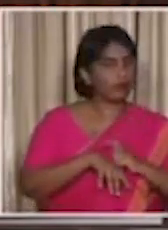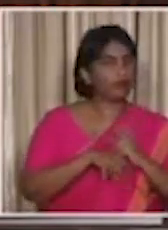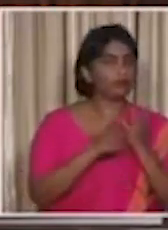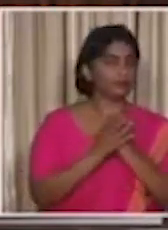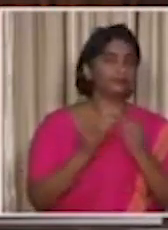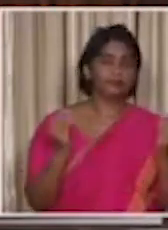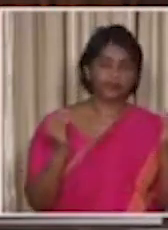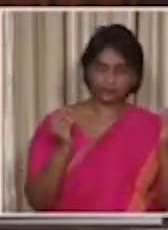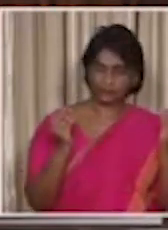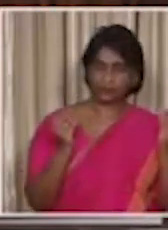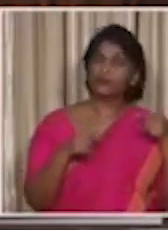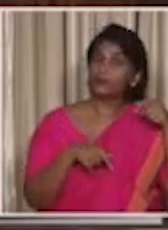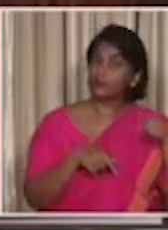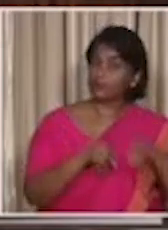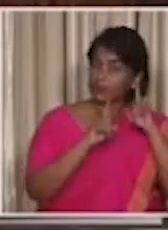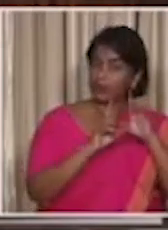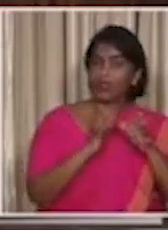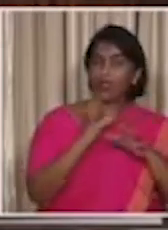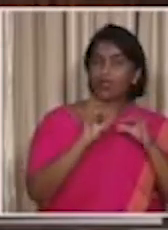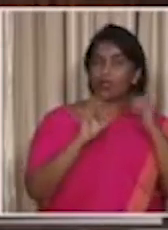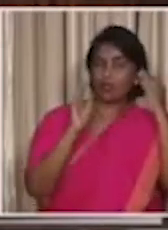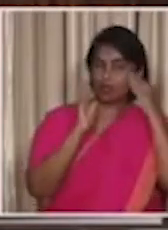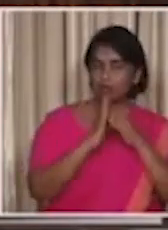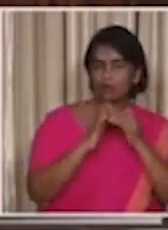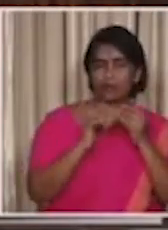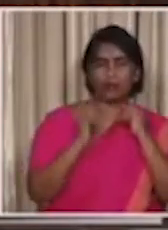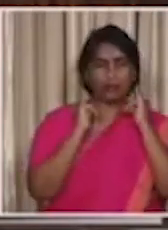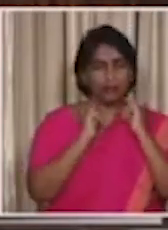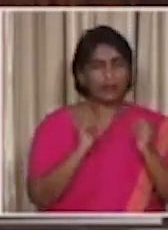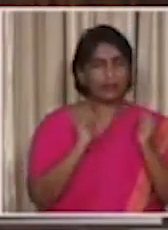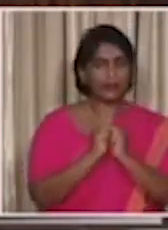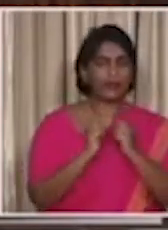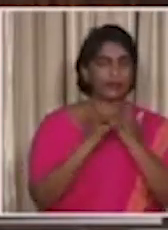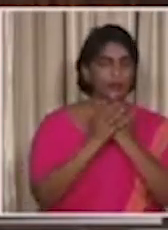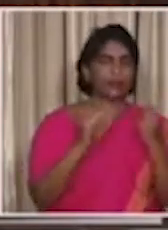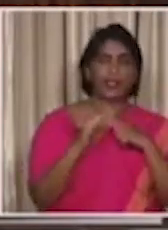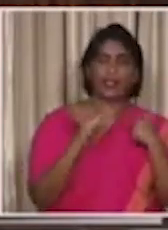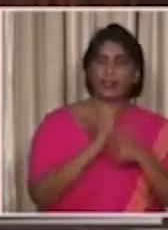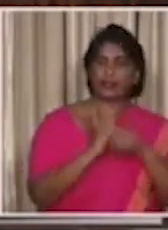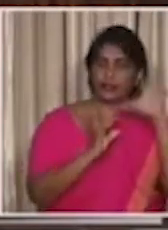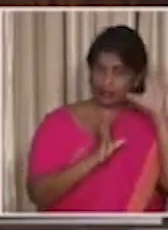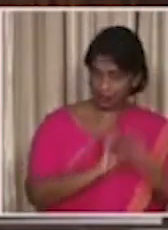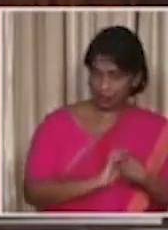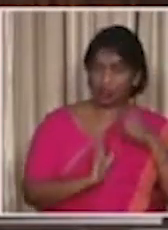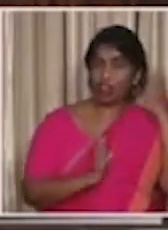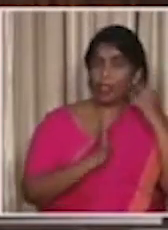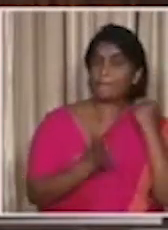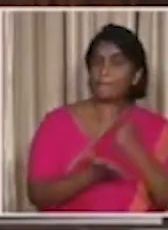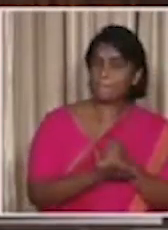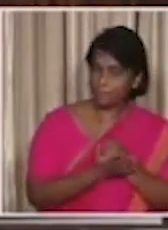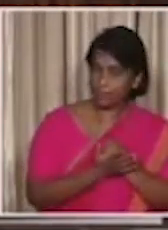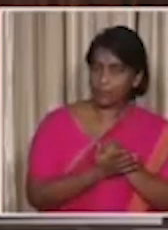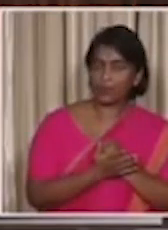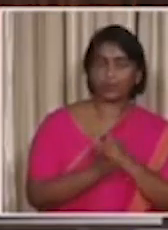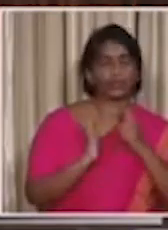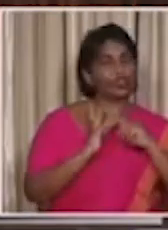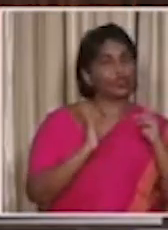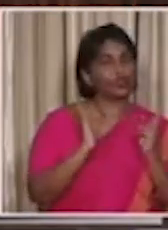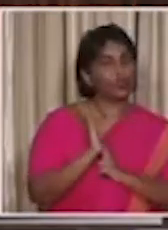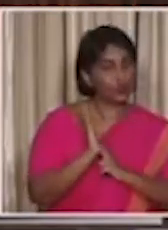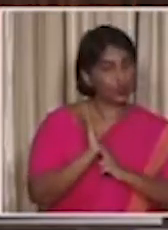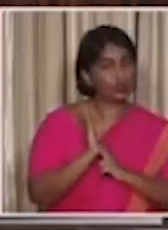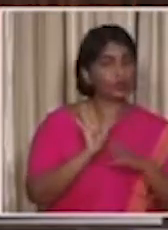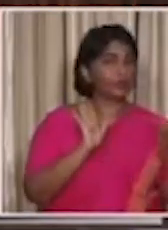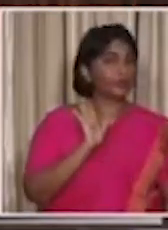අවුරා දැමීම. මේ අරමුණෙන් අප දූෂණය මැඩලීමේ පනතක් ගෙන එනවා. ලෝක බැංකුව සහ එක්සත් ජාතීන්ගේ